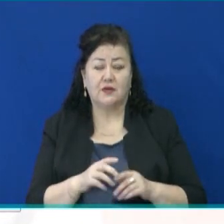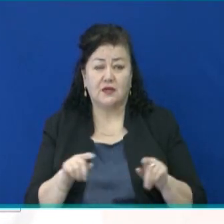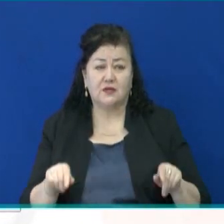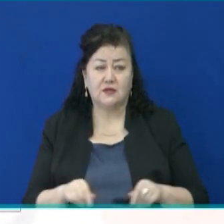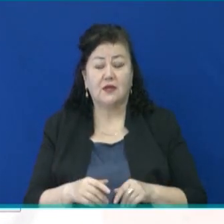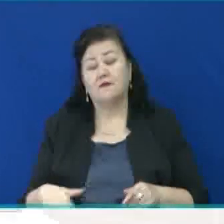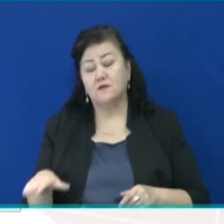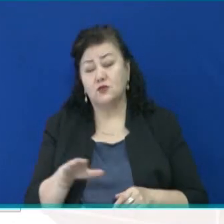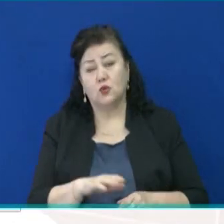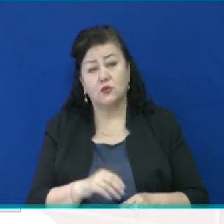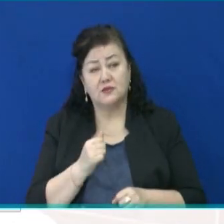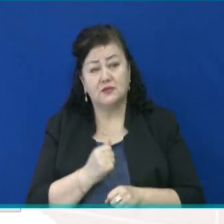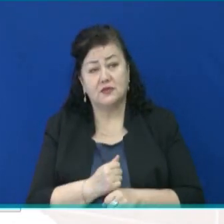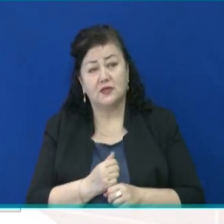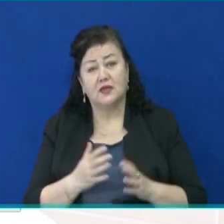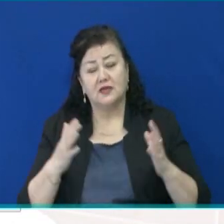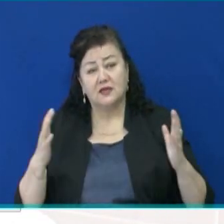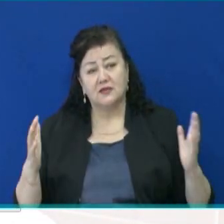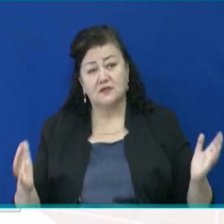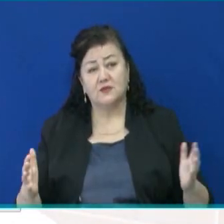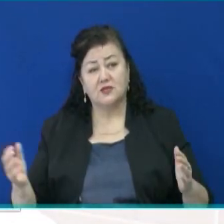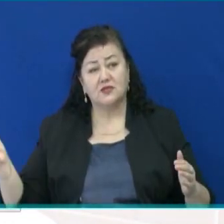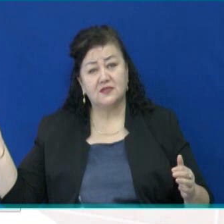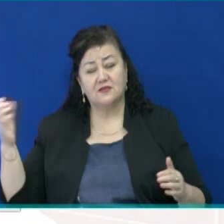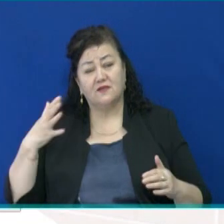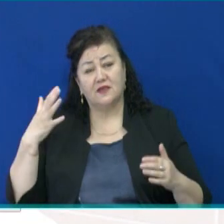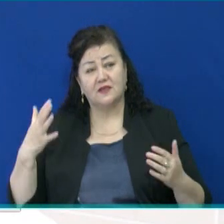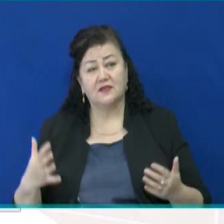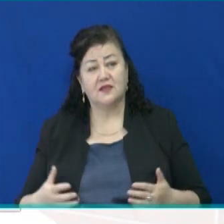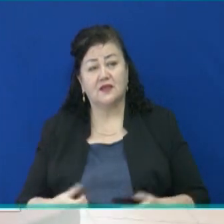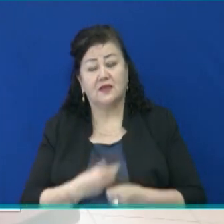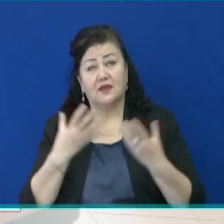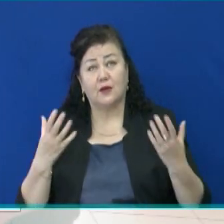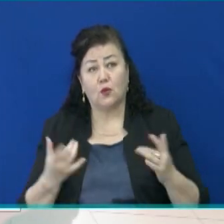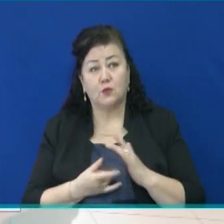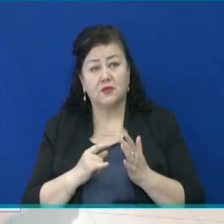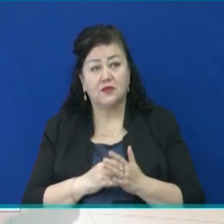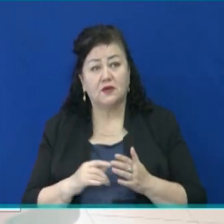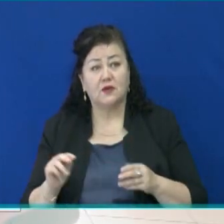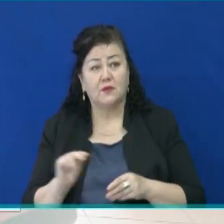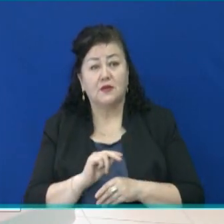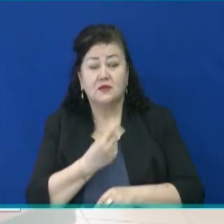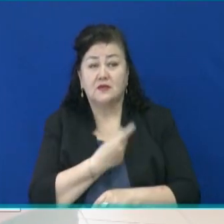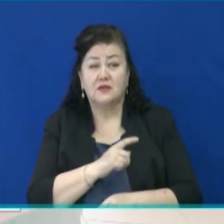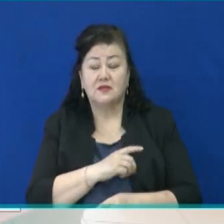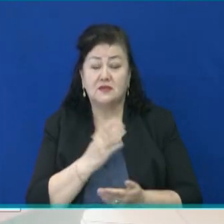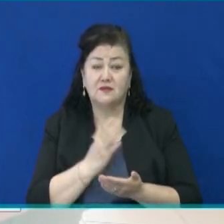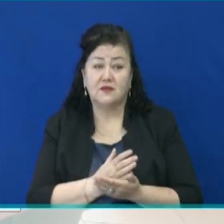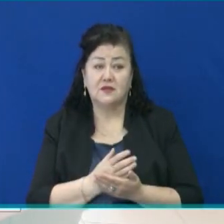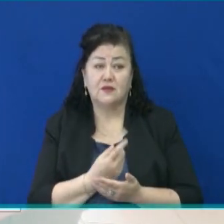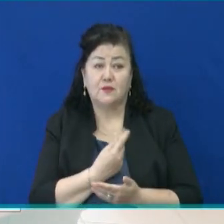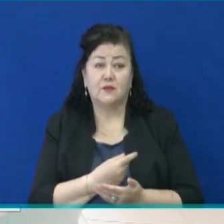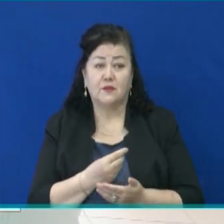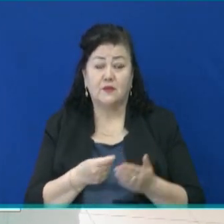қажетті жағдай қарастырылған. Кең әрі жарық. Қарқынды емдеу бөлімі жаңаша жабдықталған. Ауруханада өз асханасы бар. Бұрын балаларды